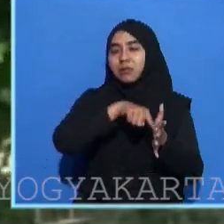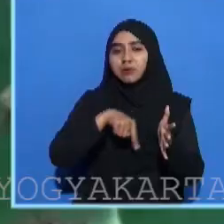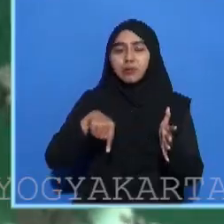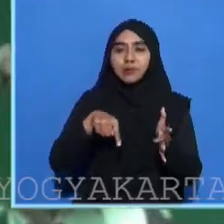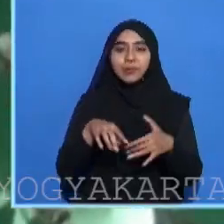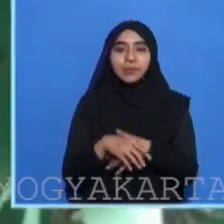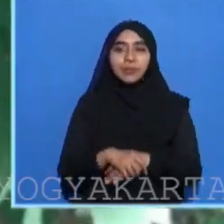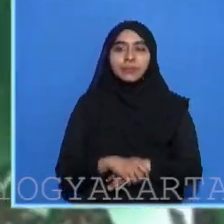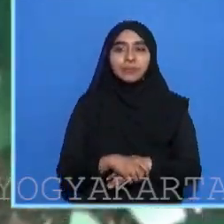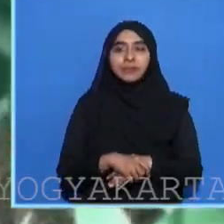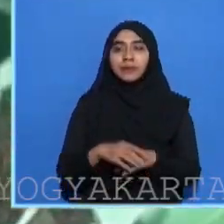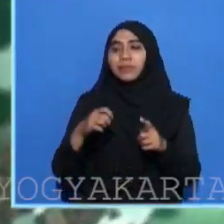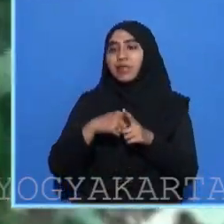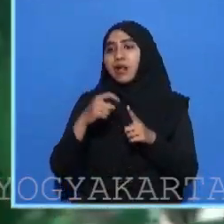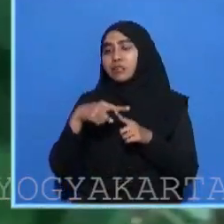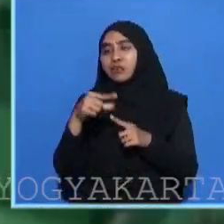tanaman